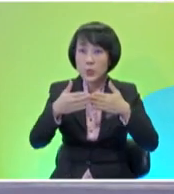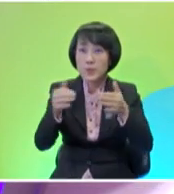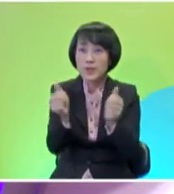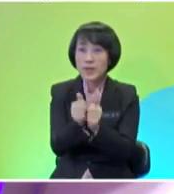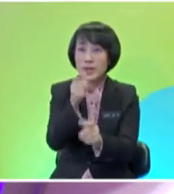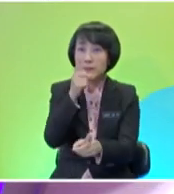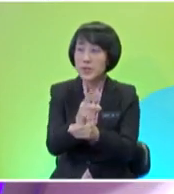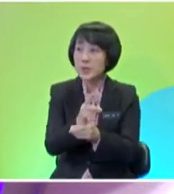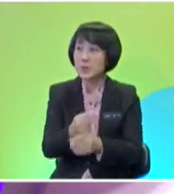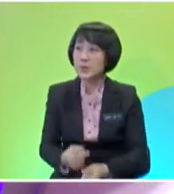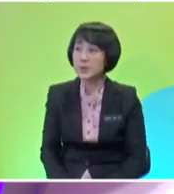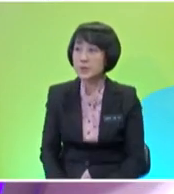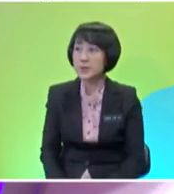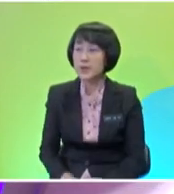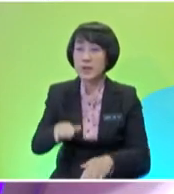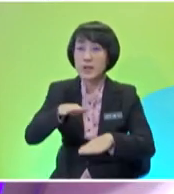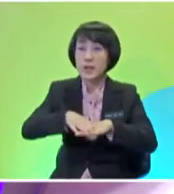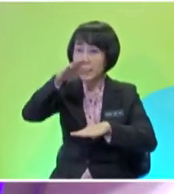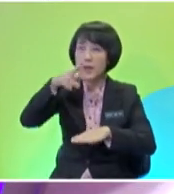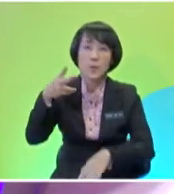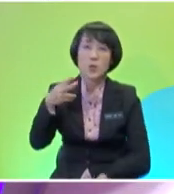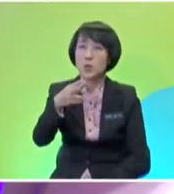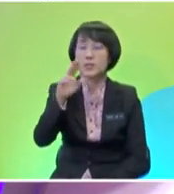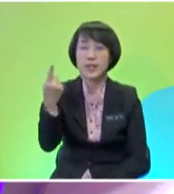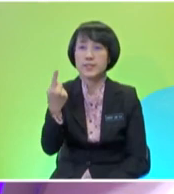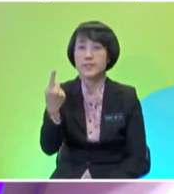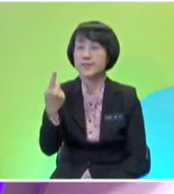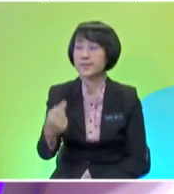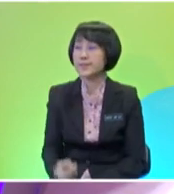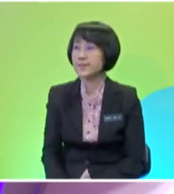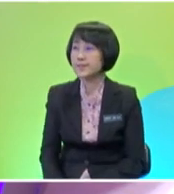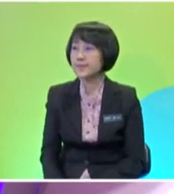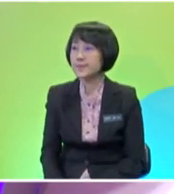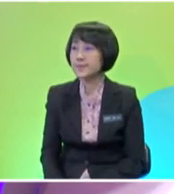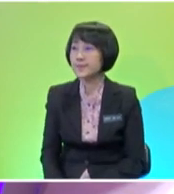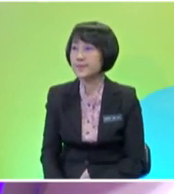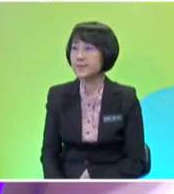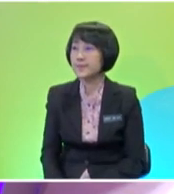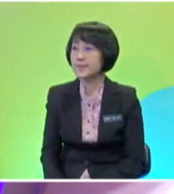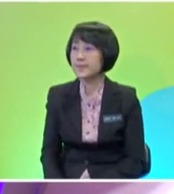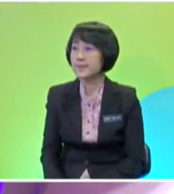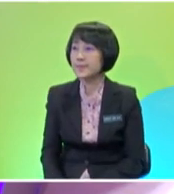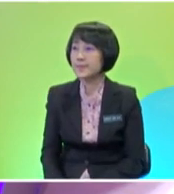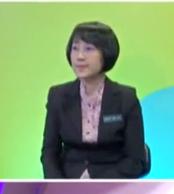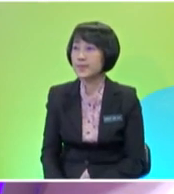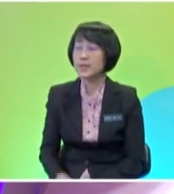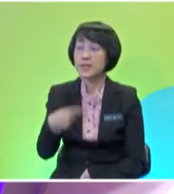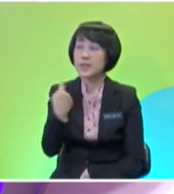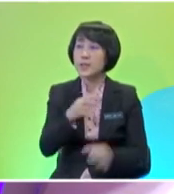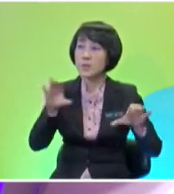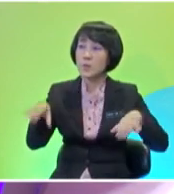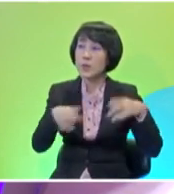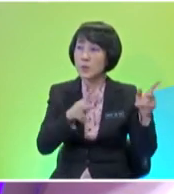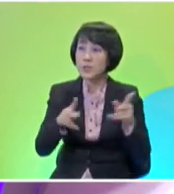dah terlebih, so kita potong saja. Potonglah. Ya, bagi kemas sahaja. Betul. Okay. Kita sebab kita dalam buat projek, kita